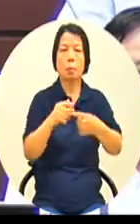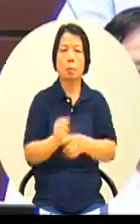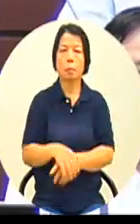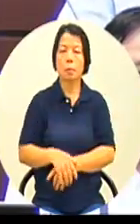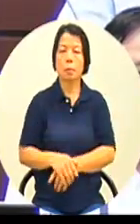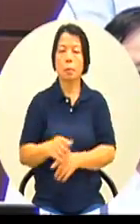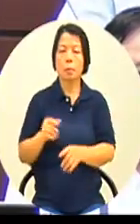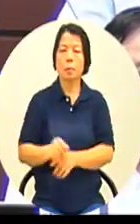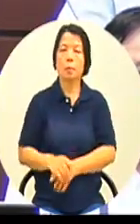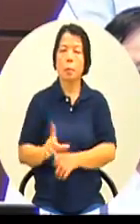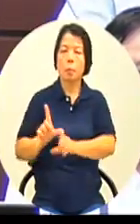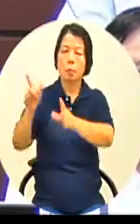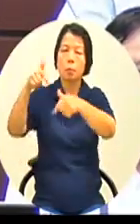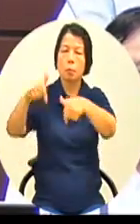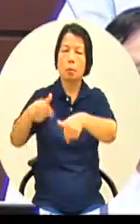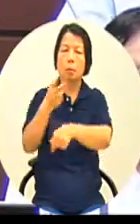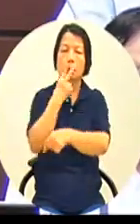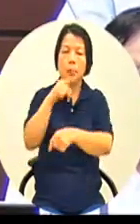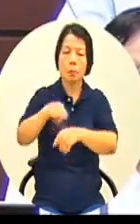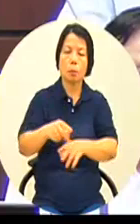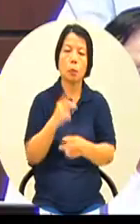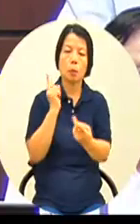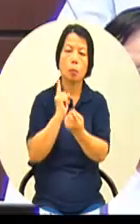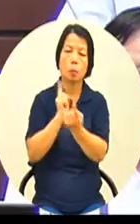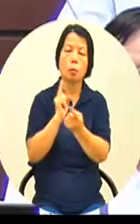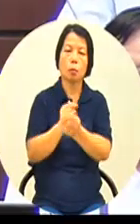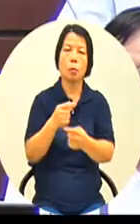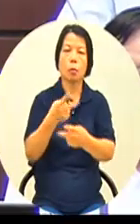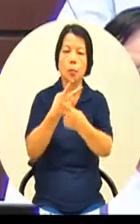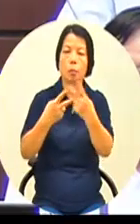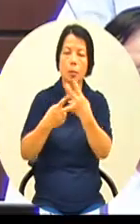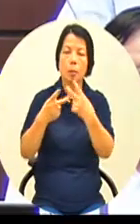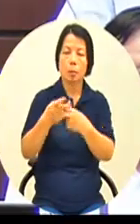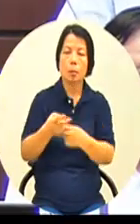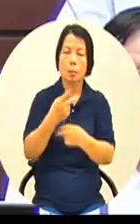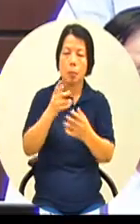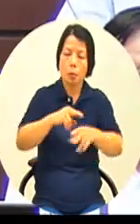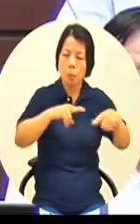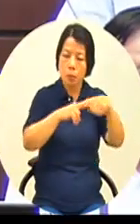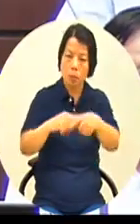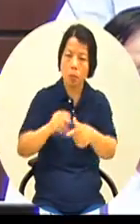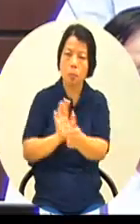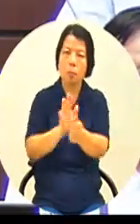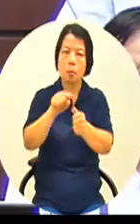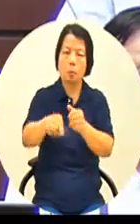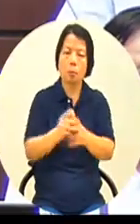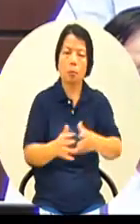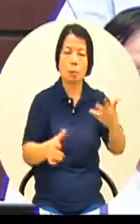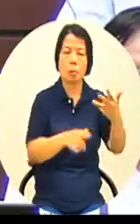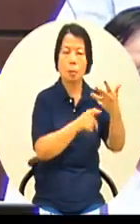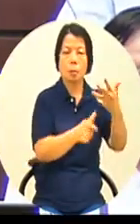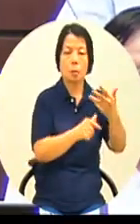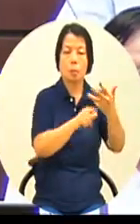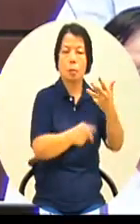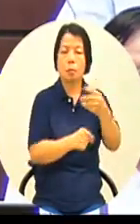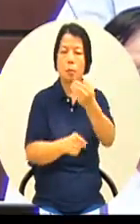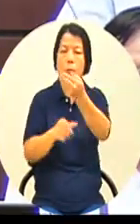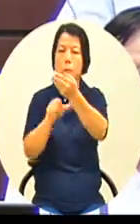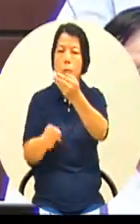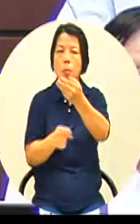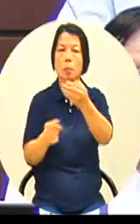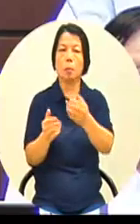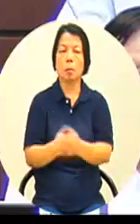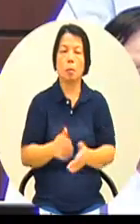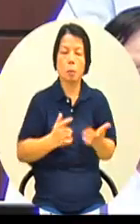分，啊，对客源的这个多元行销的方式的部分。所以我家己完报告，咱伫8月到9月的时候，咱也参